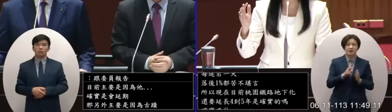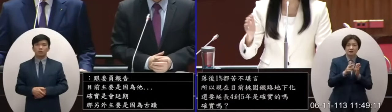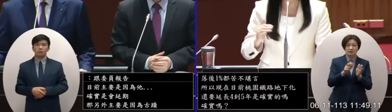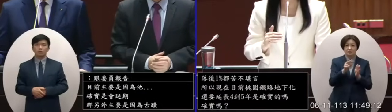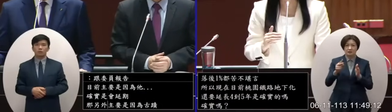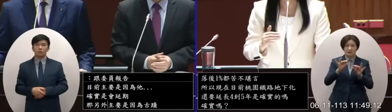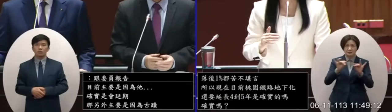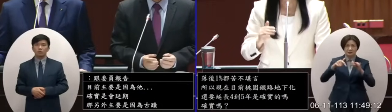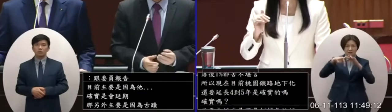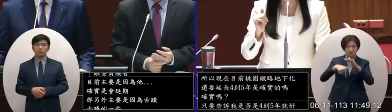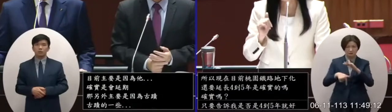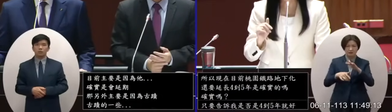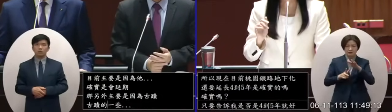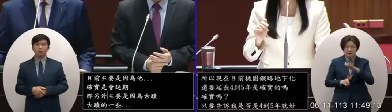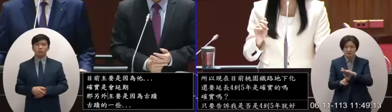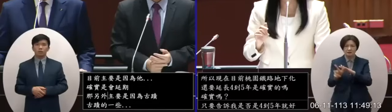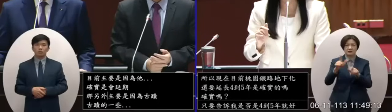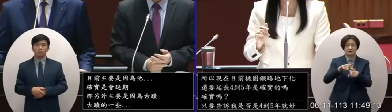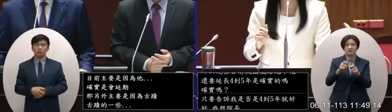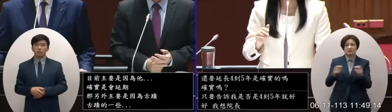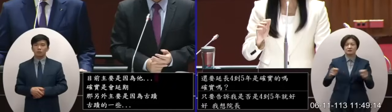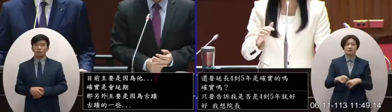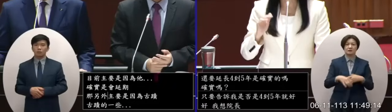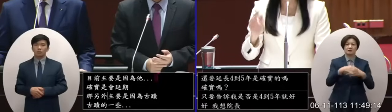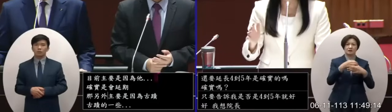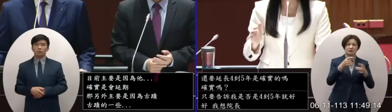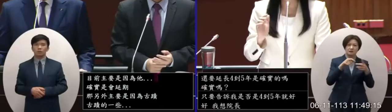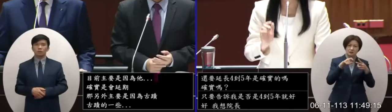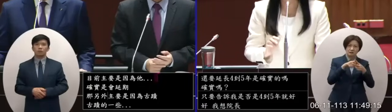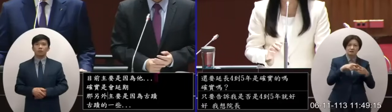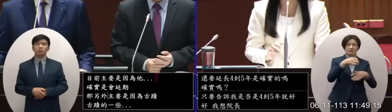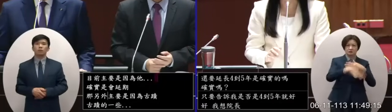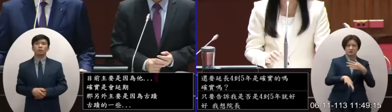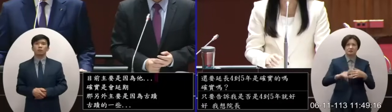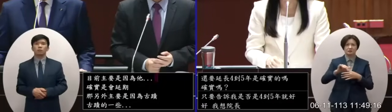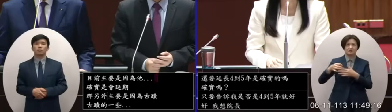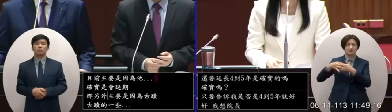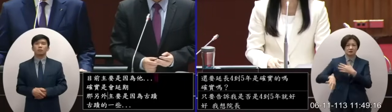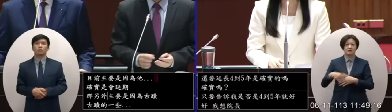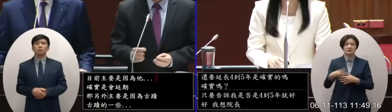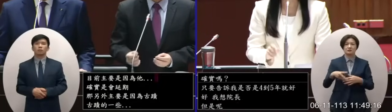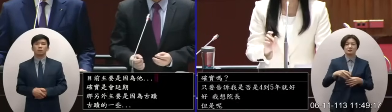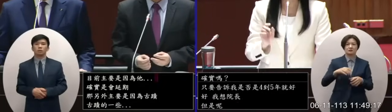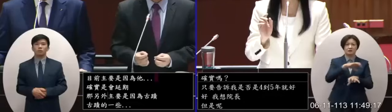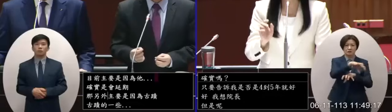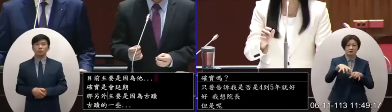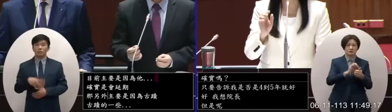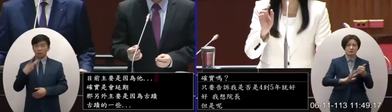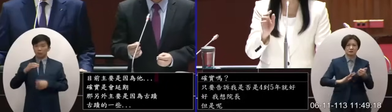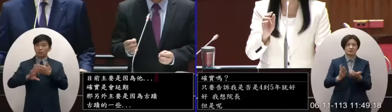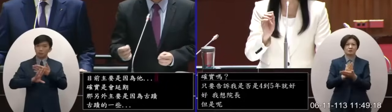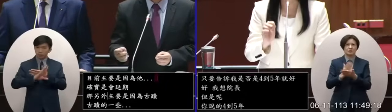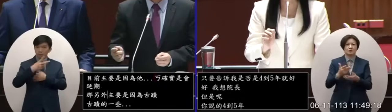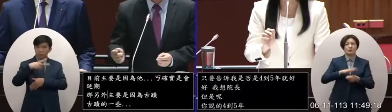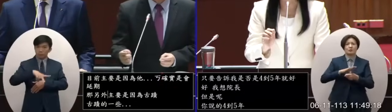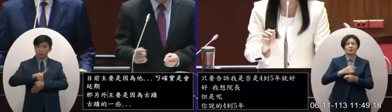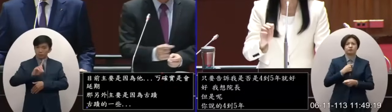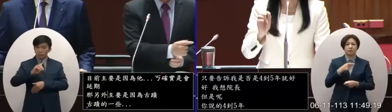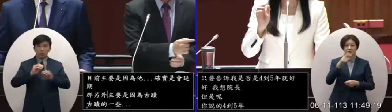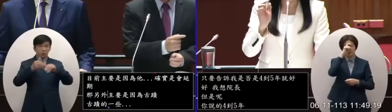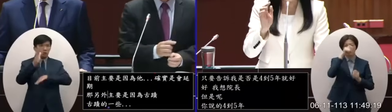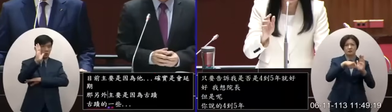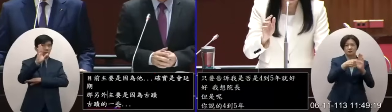地下化其实延宕非常久了，那现在又缺工缺料，然后我们延长的部分还要补还差哦，所以我想这 个 急需要院长来帮忙